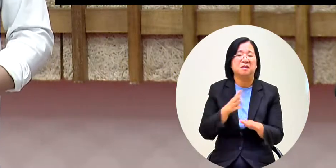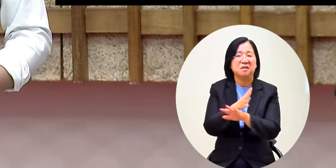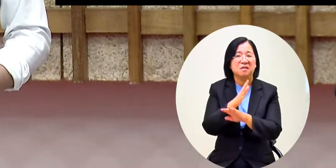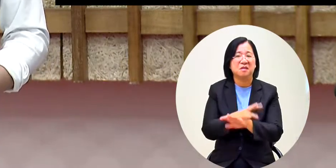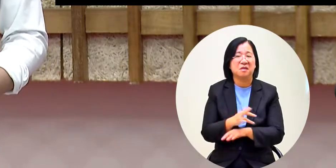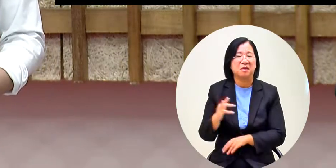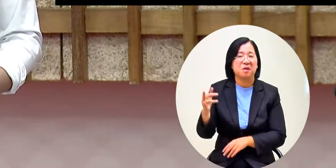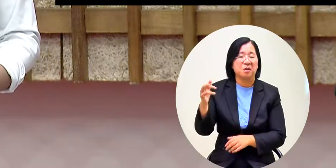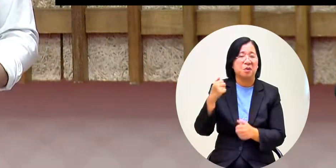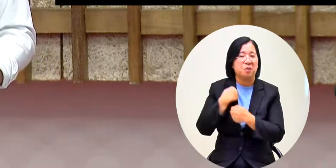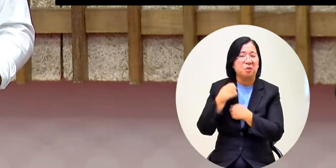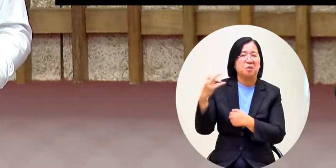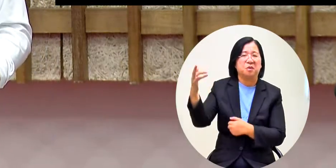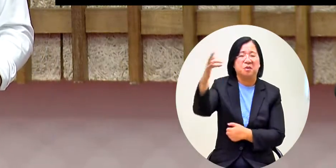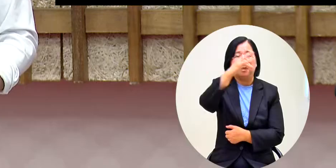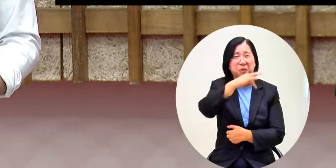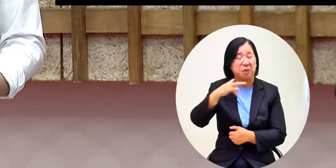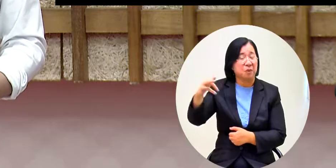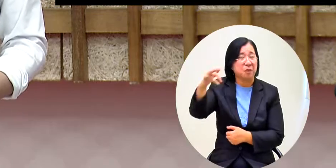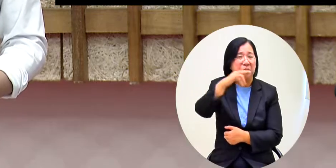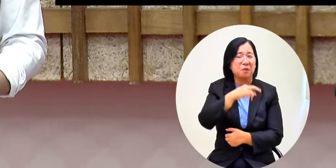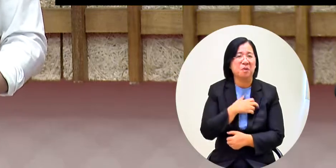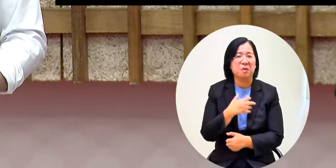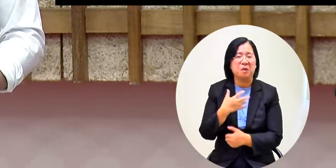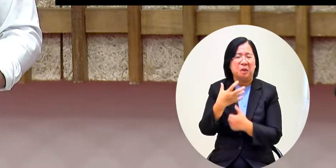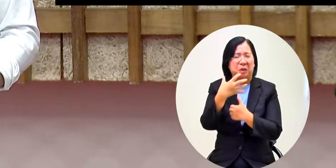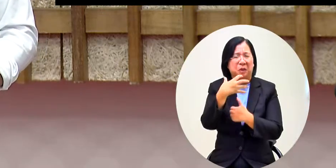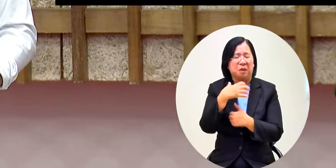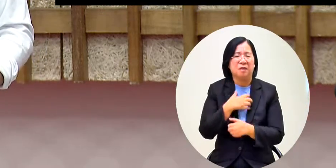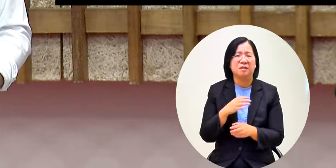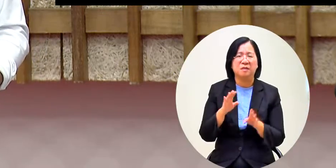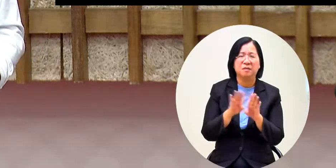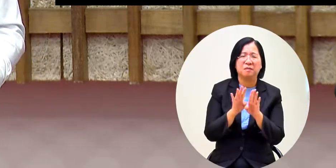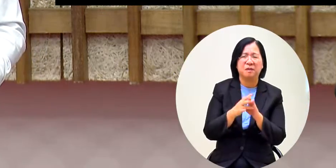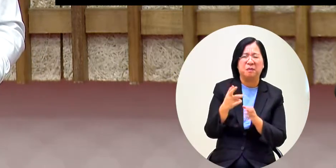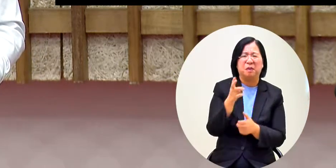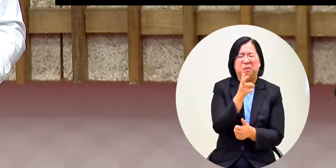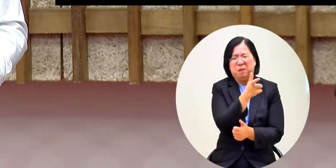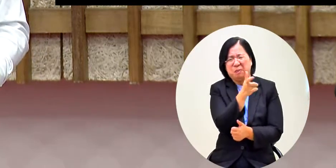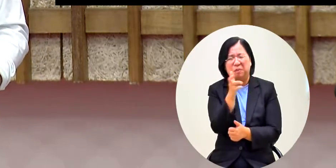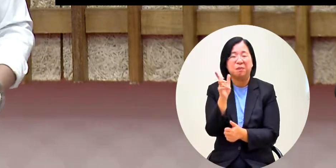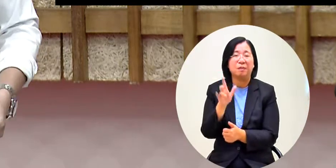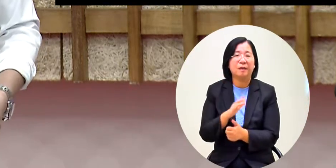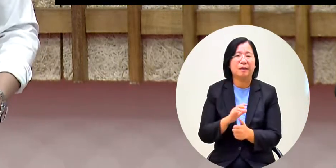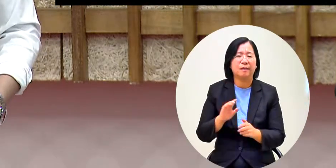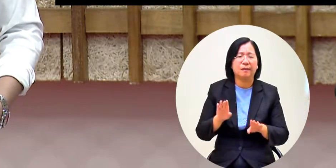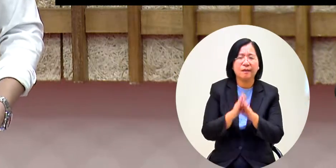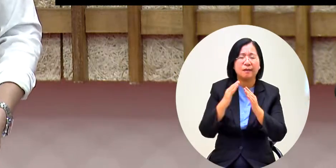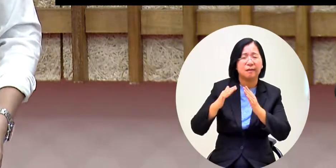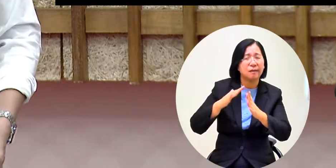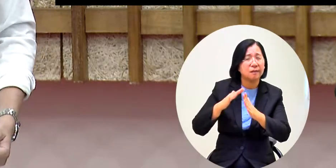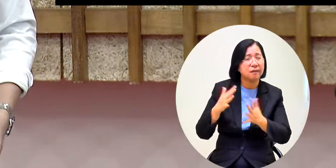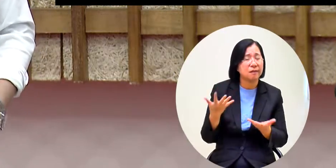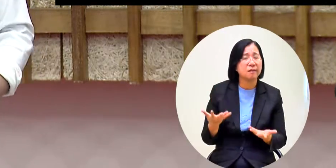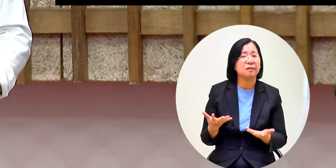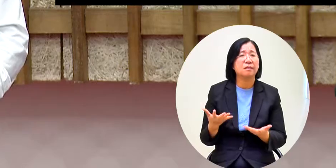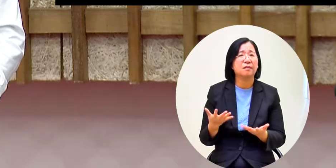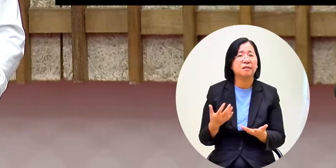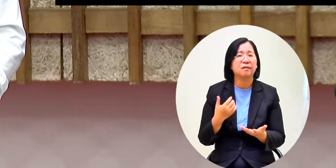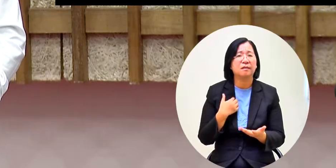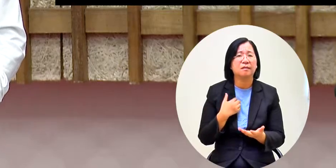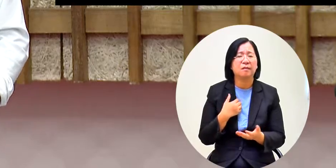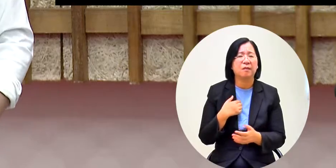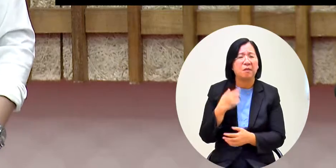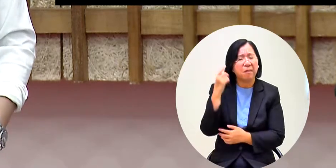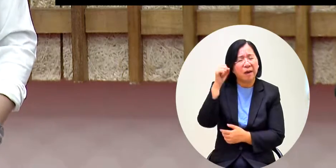绕台，每一天文攻武吓，在我们家门口开始开枪了，开始要战争了，我们难道不用，我们还要卑躬屈膝